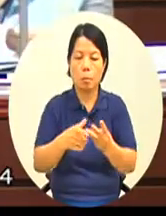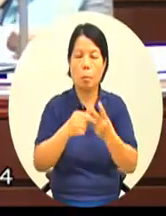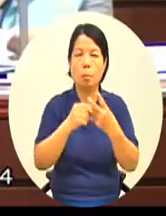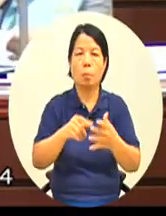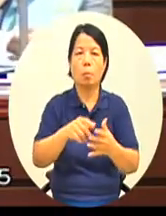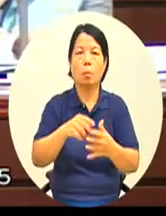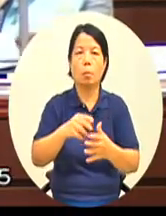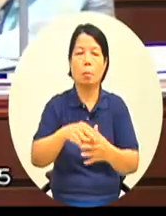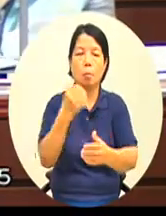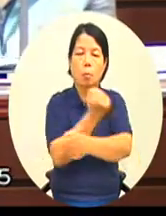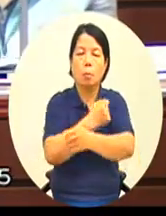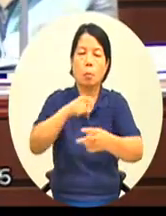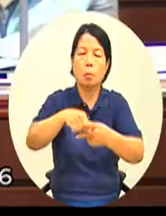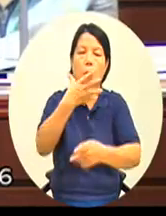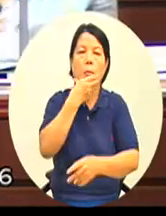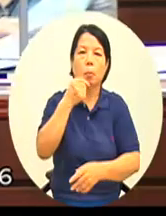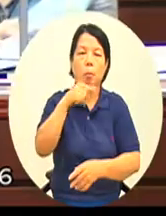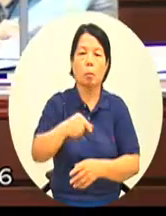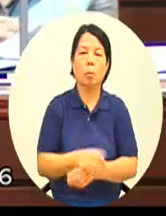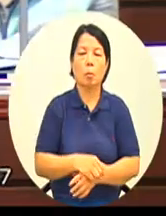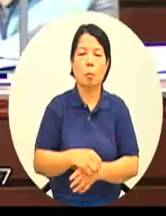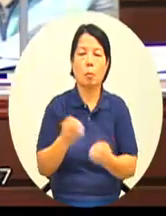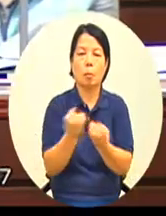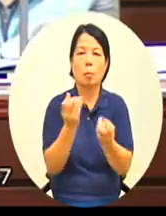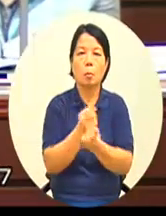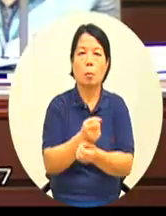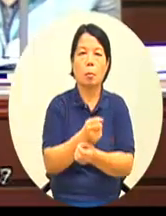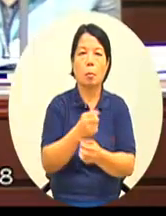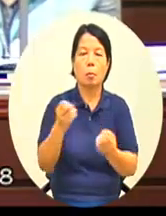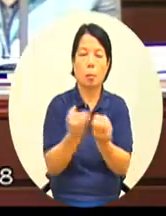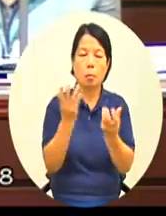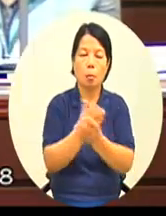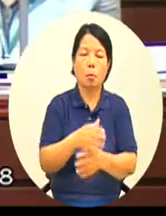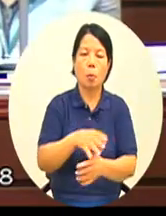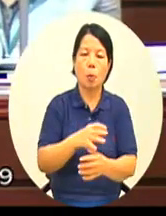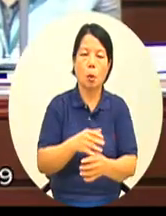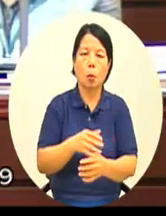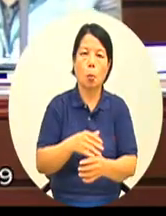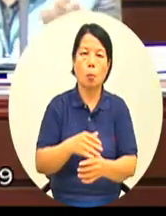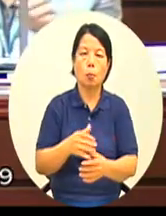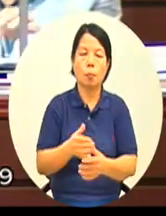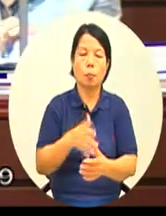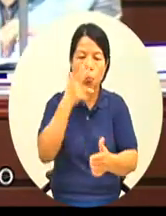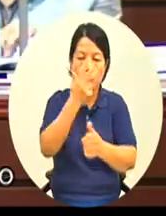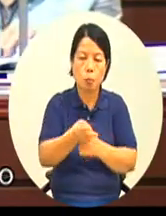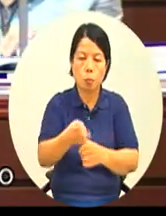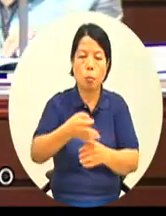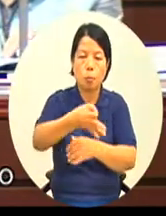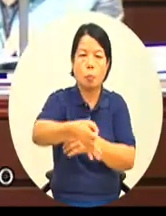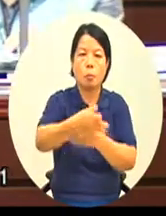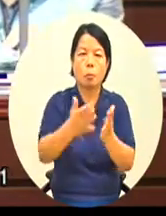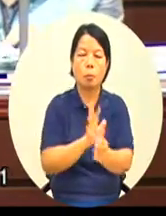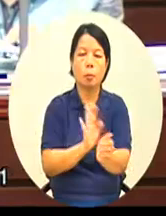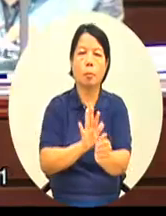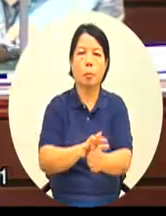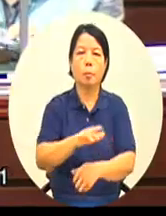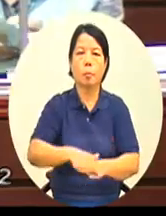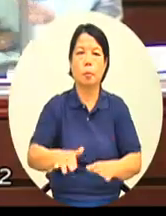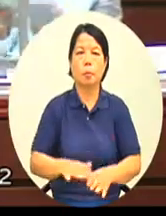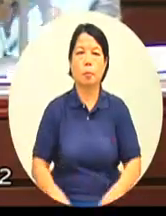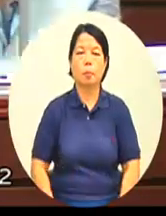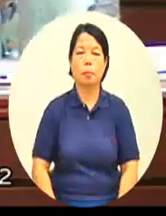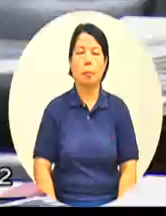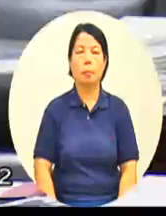利，一些我们的职灾慰问金等等的，替我们劳工提供一些协助。 好，谢谢局长